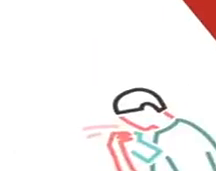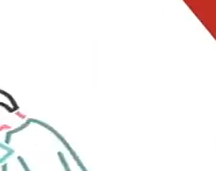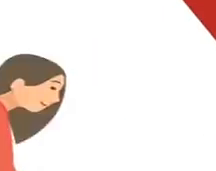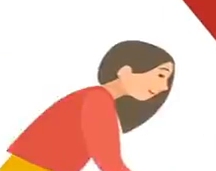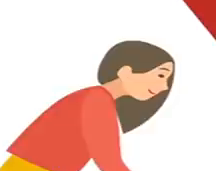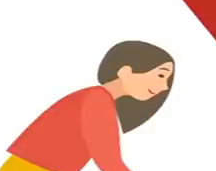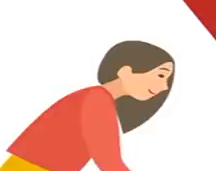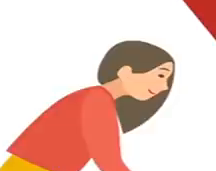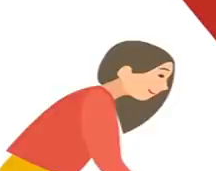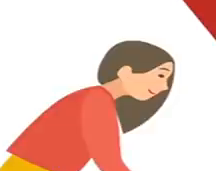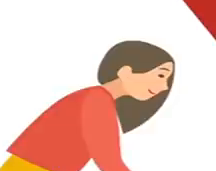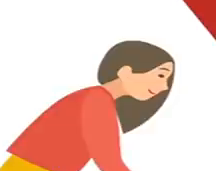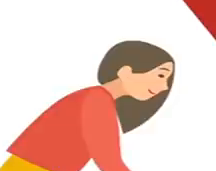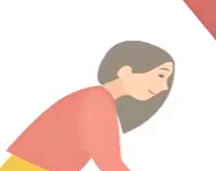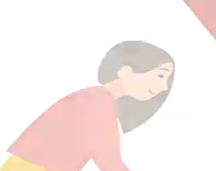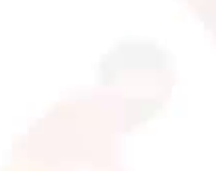झाल